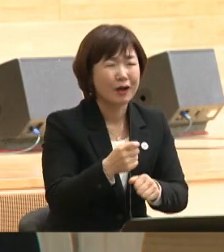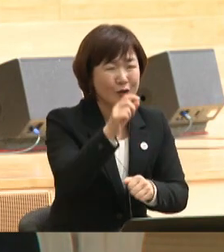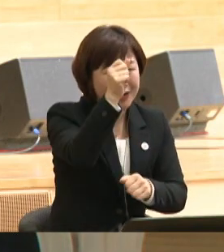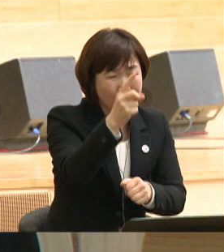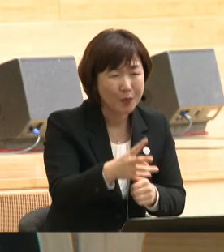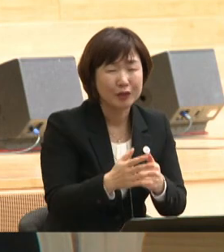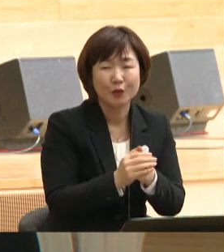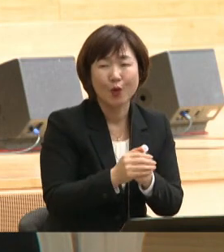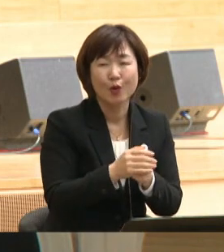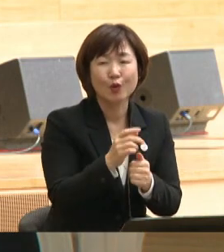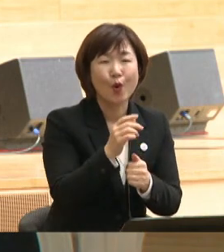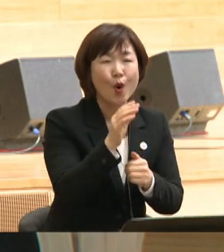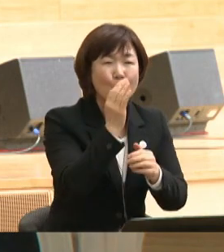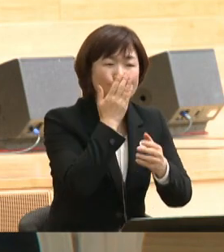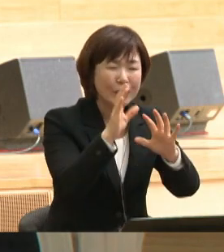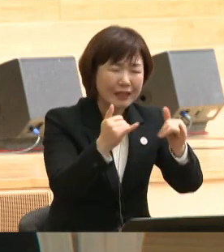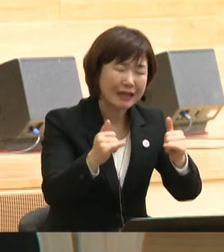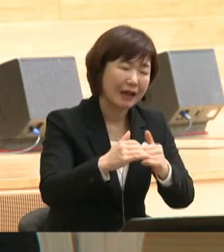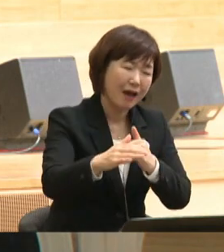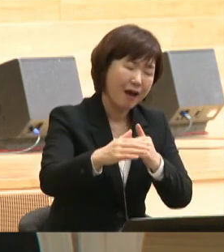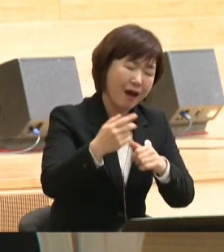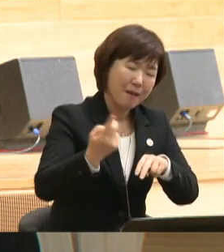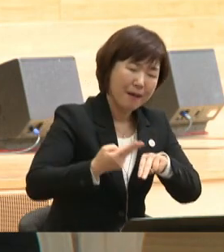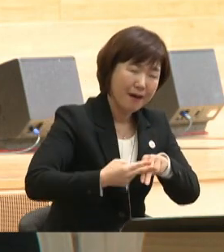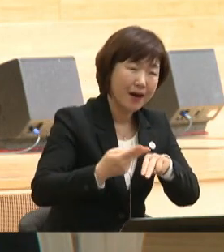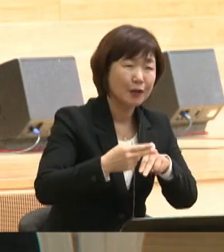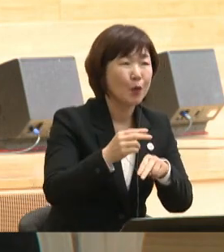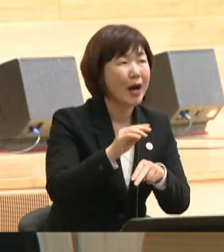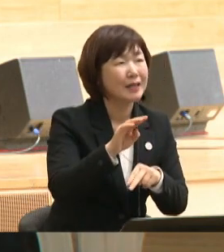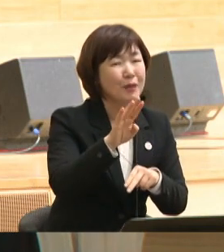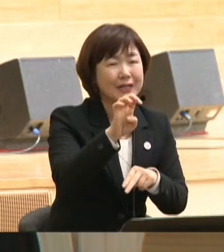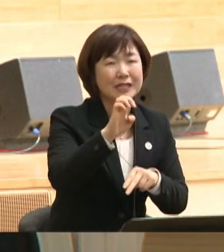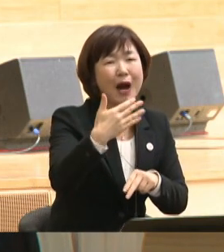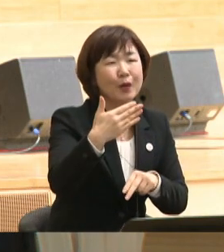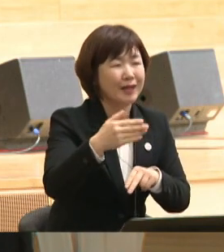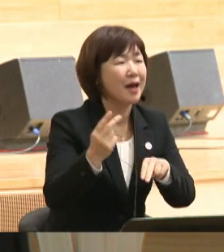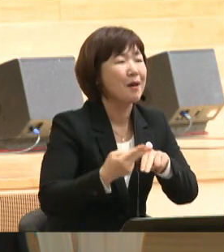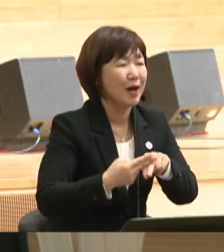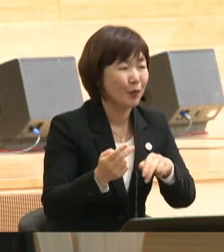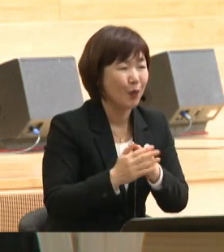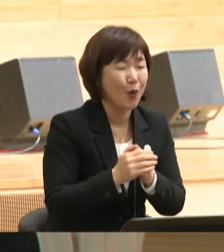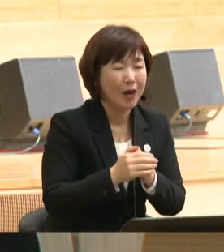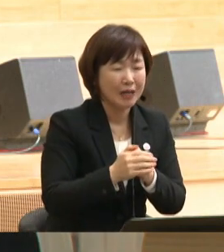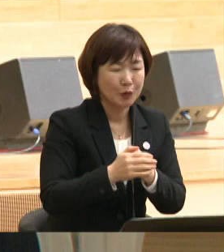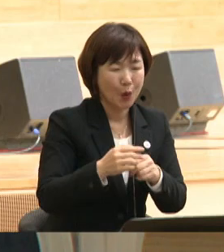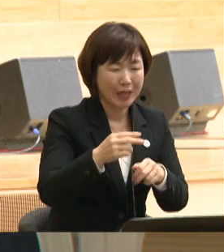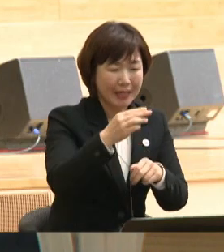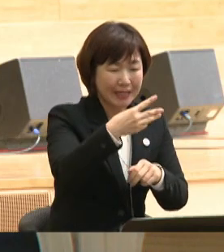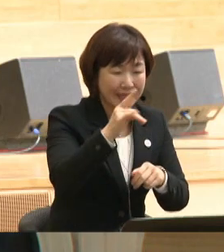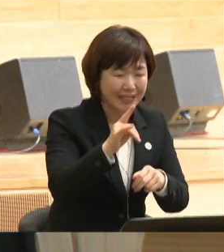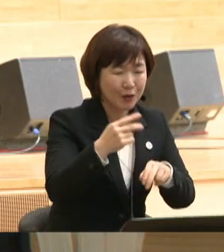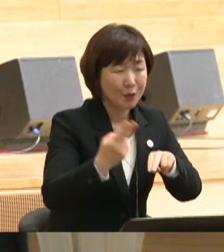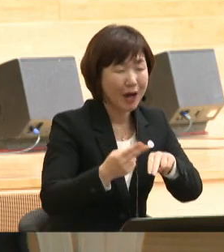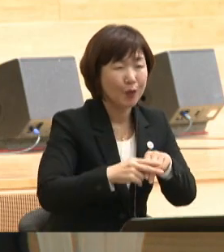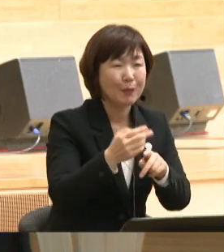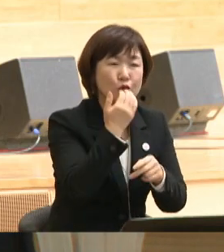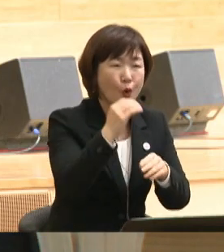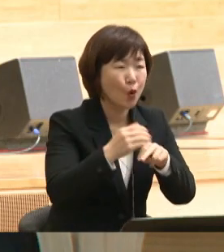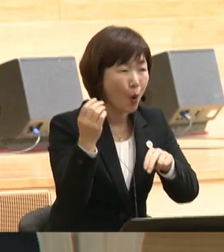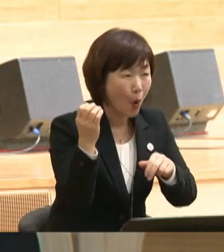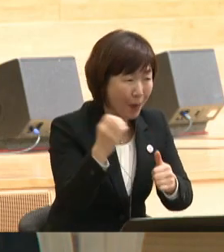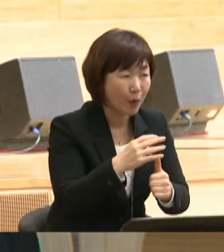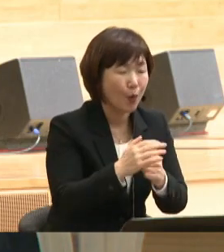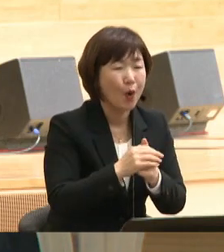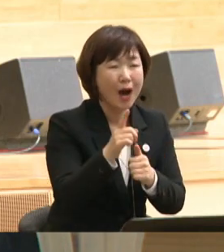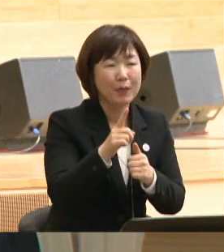유대인들에게 40의 하나 감압매도 다섯 번이나 맞았고 퇴장으로 세 번 맞고 한번 돌로 맞고 세 번 파선하고